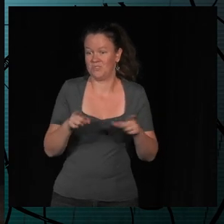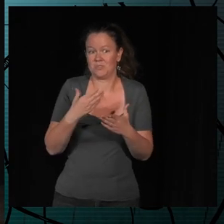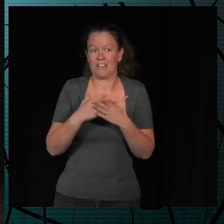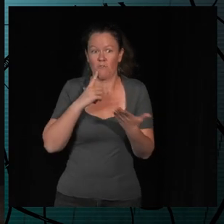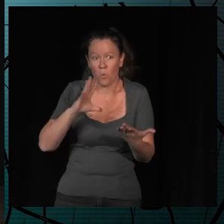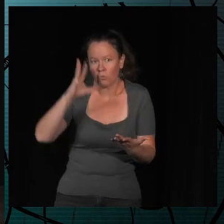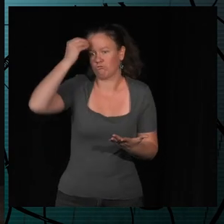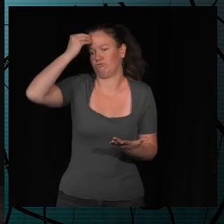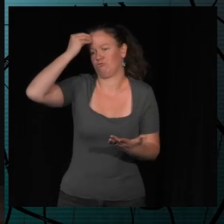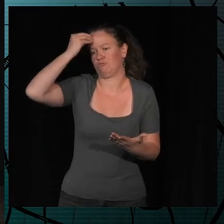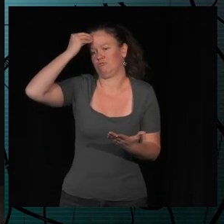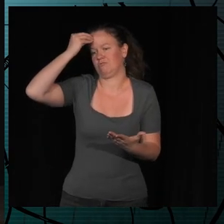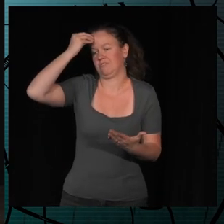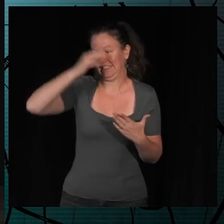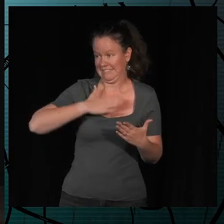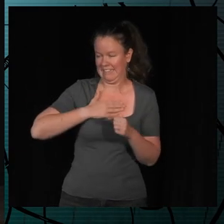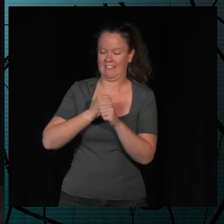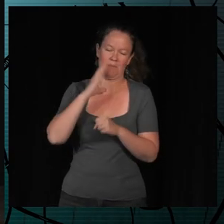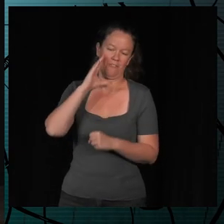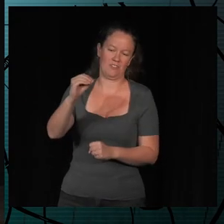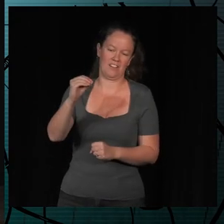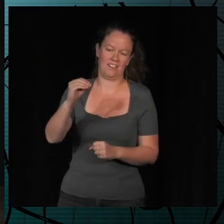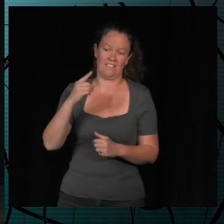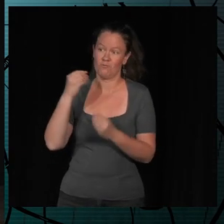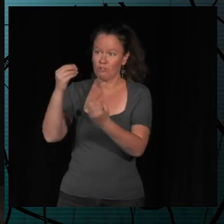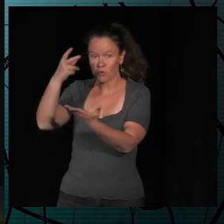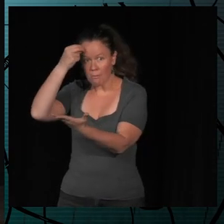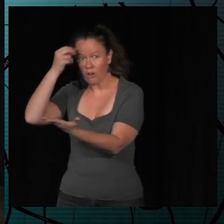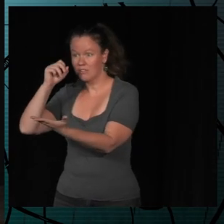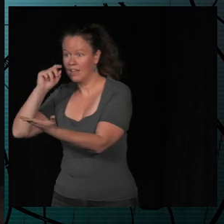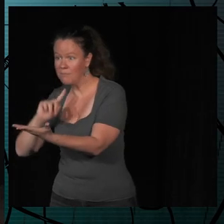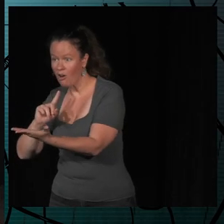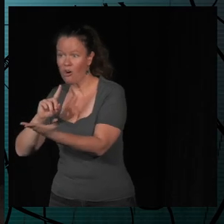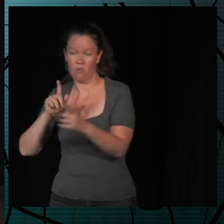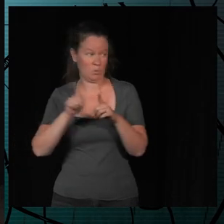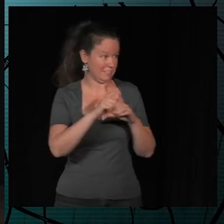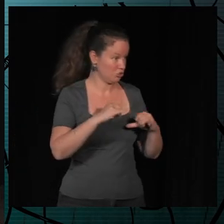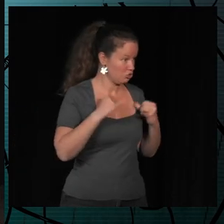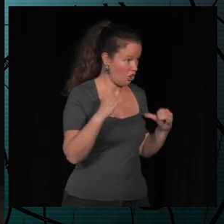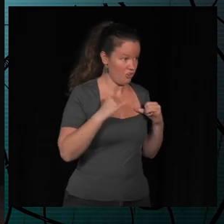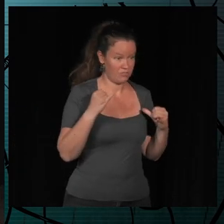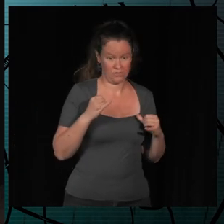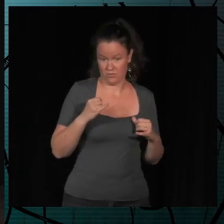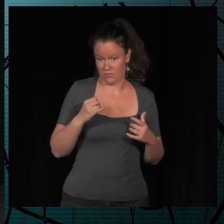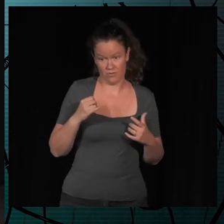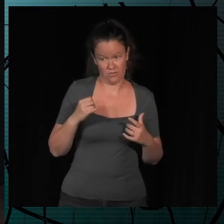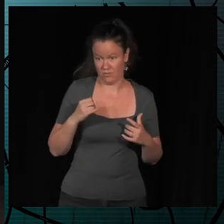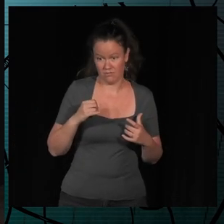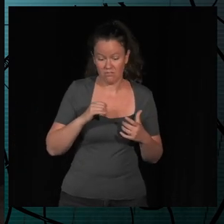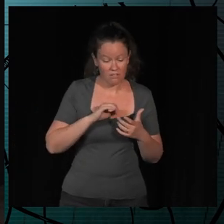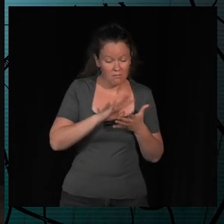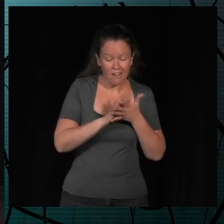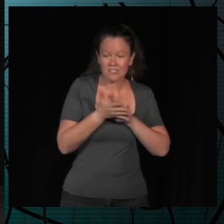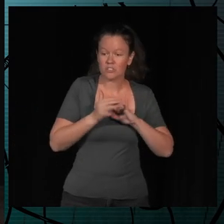énormément de faire prendre conscience à la fois aux parents mais aux jeunes aussi bah que toutes les pratiques ne se valent pas que au sein de ces mêmes